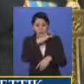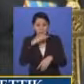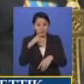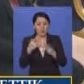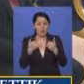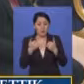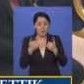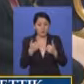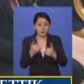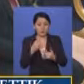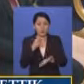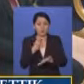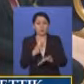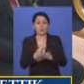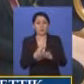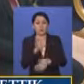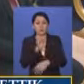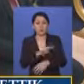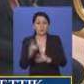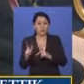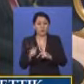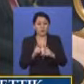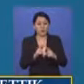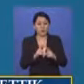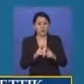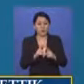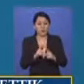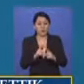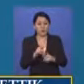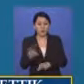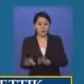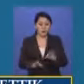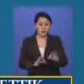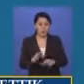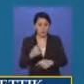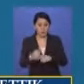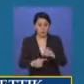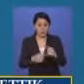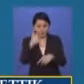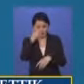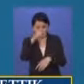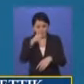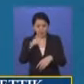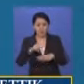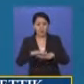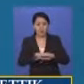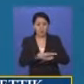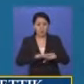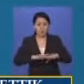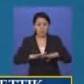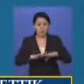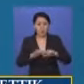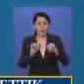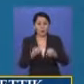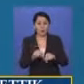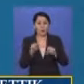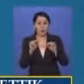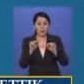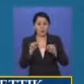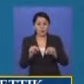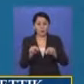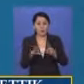қазірдің өзінде жауапты қызметтерге тағайындалды. Жобаның келесі кезеңінде қоғам мүддесіне адал